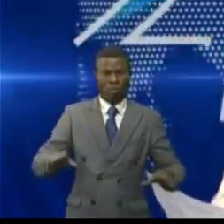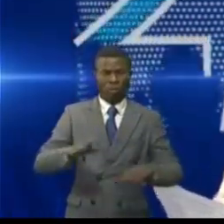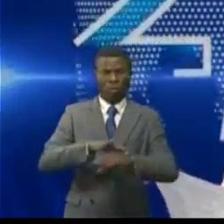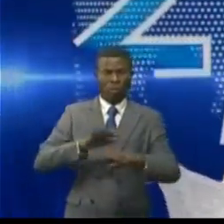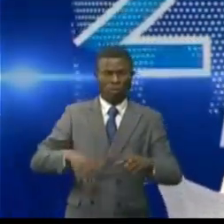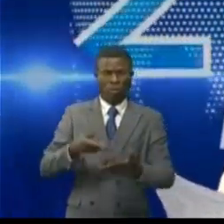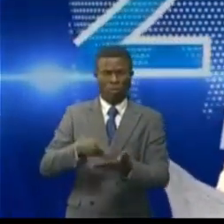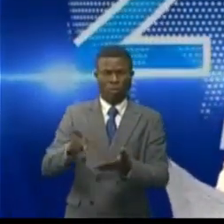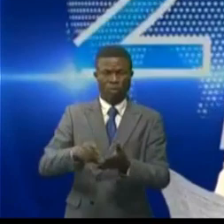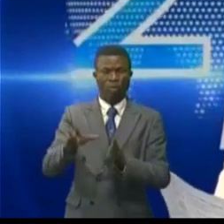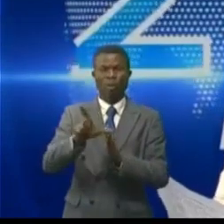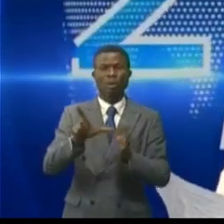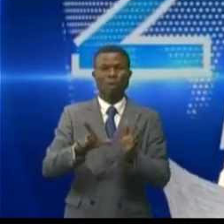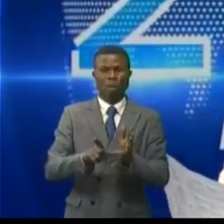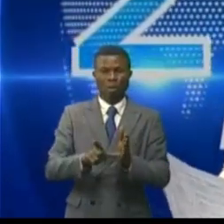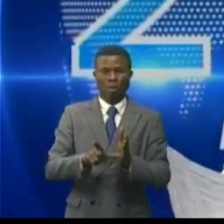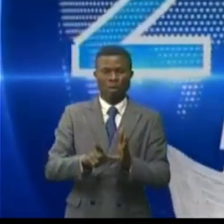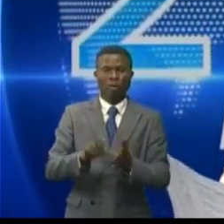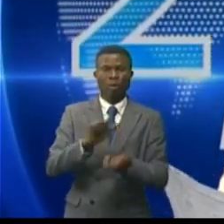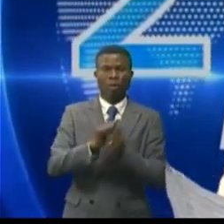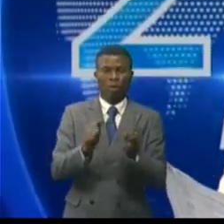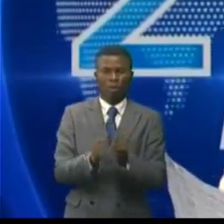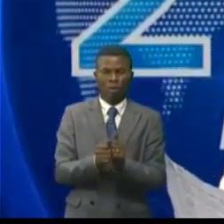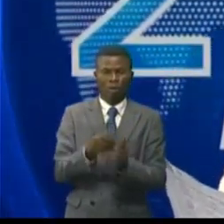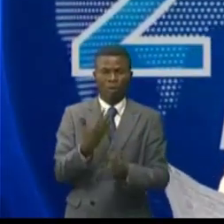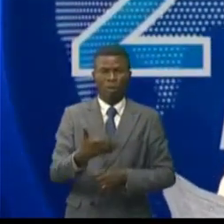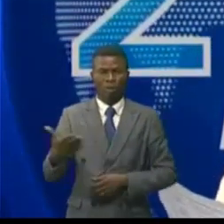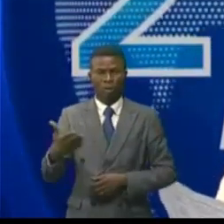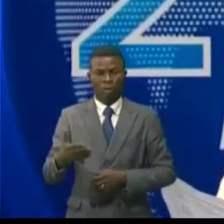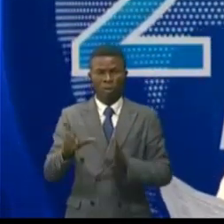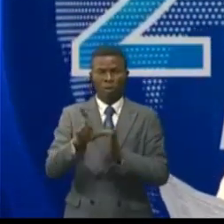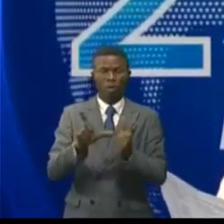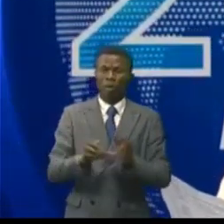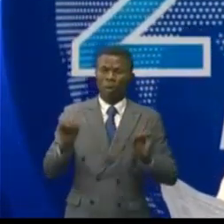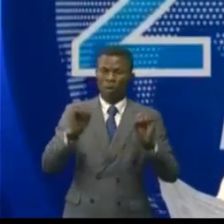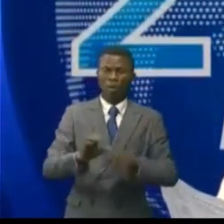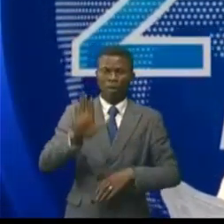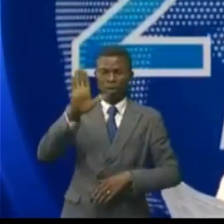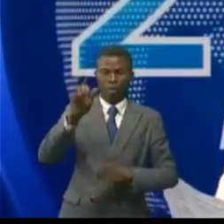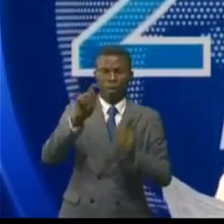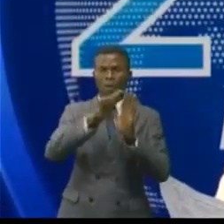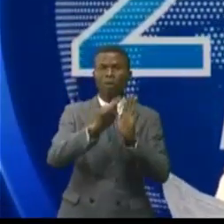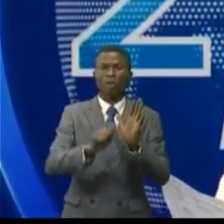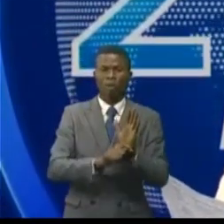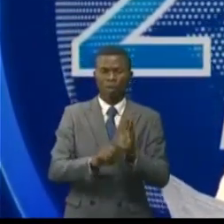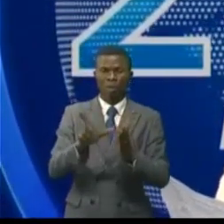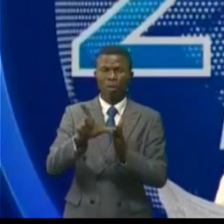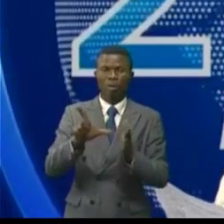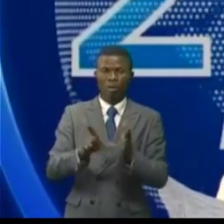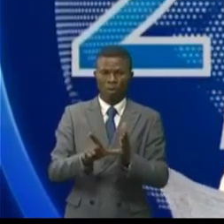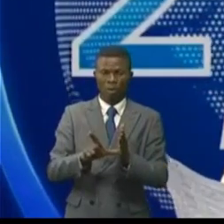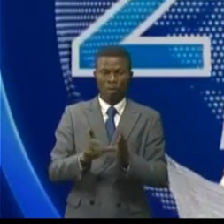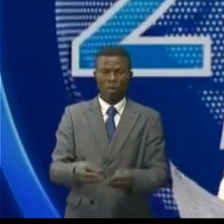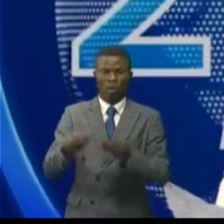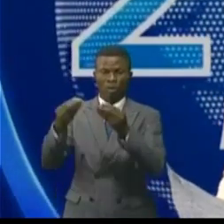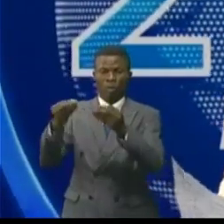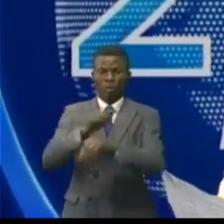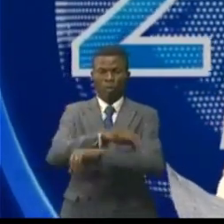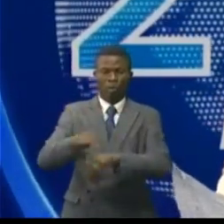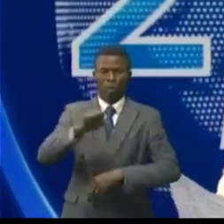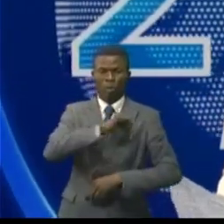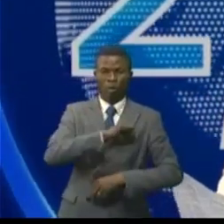matières législatives, 10 matières non législatives et 5 textes de loi transmis au Sénat pour